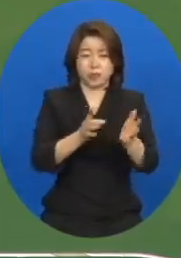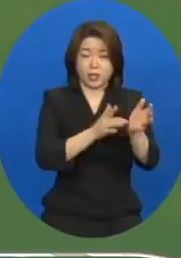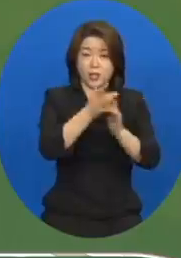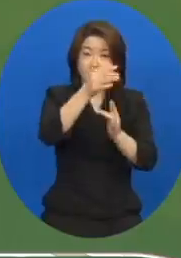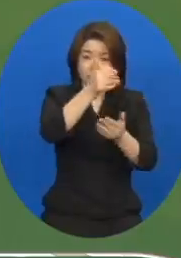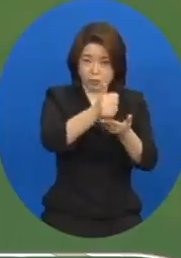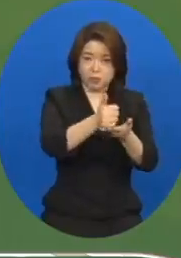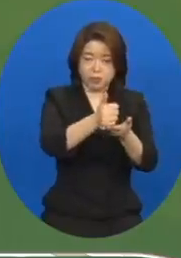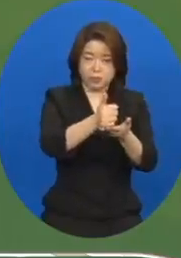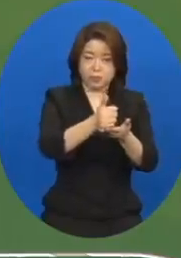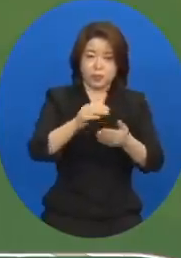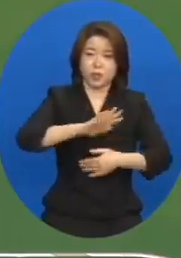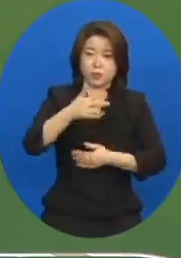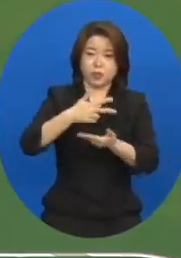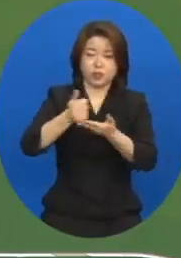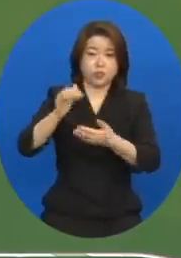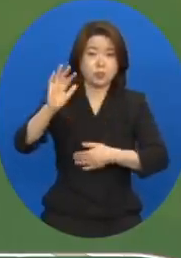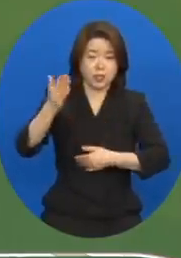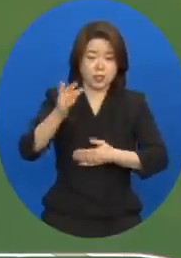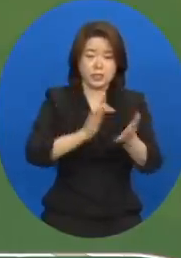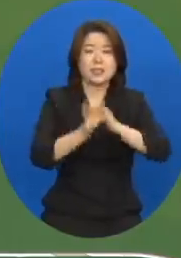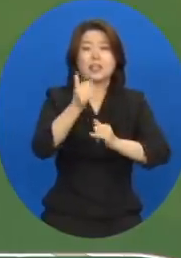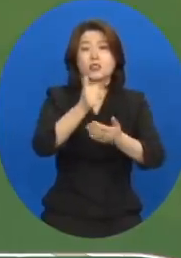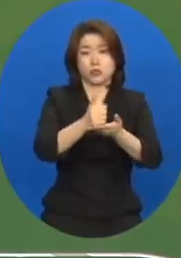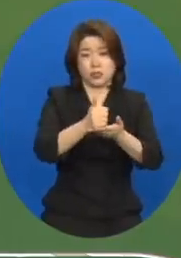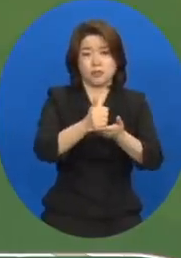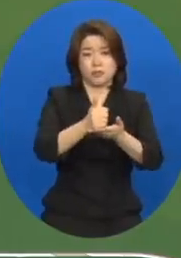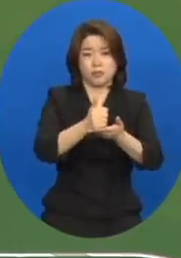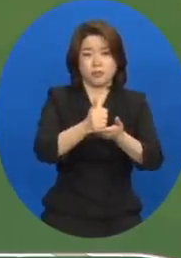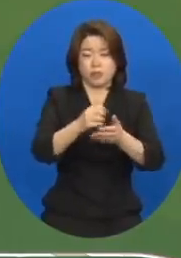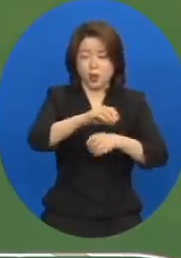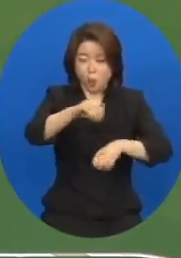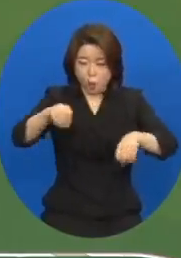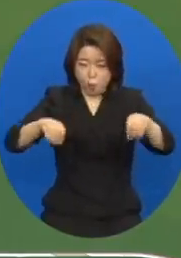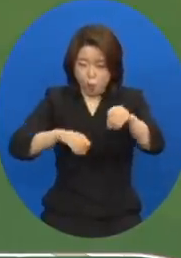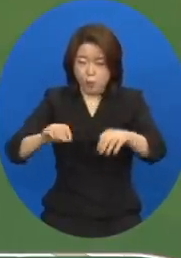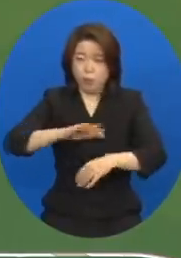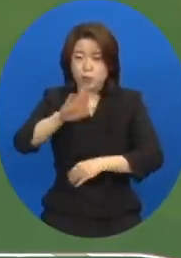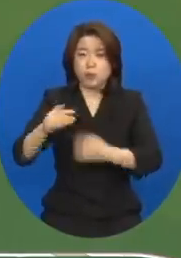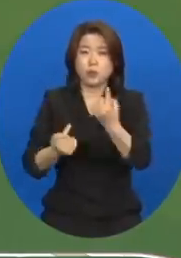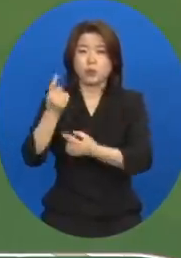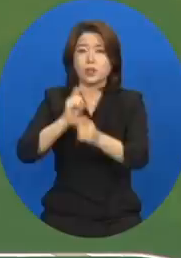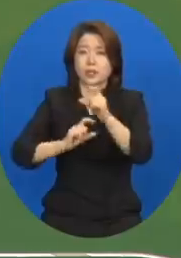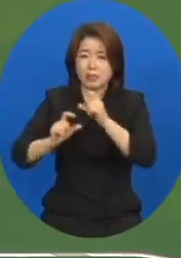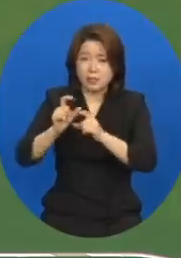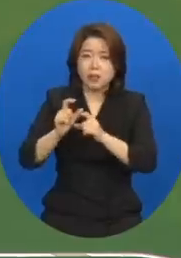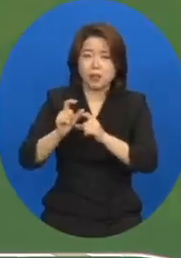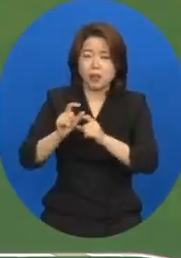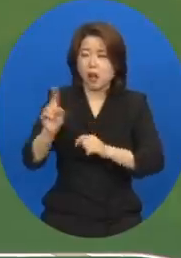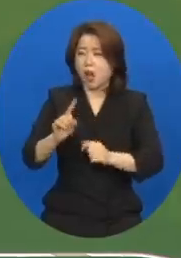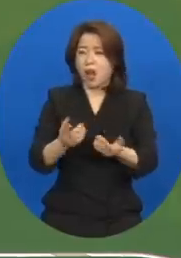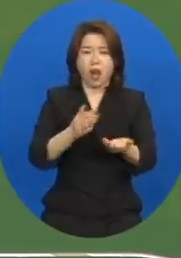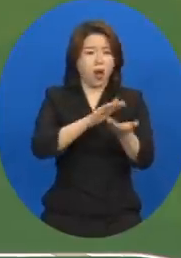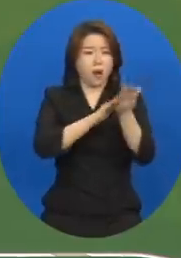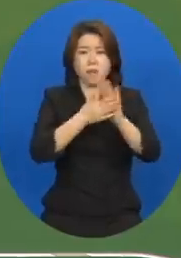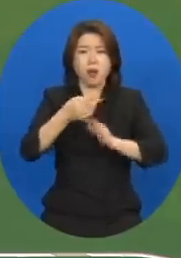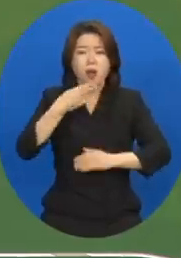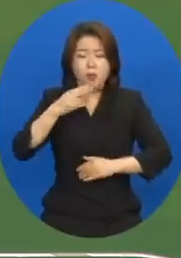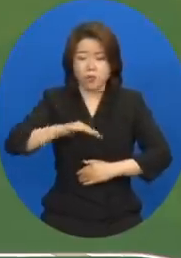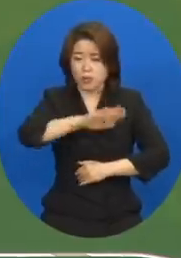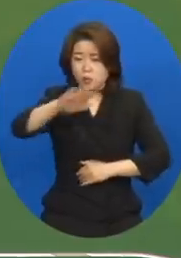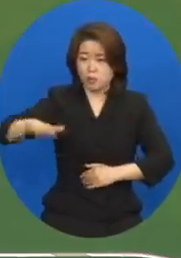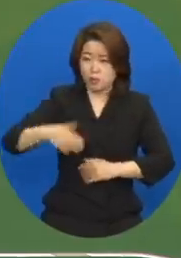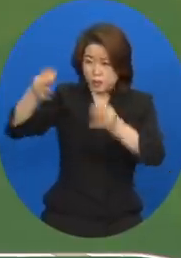예수님께서, 우리의 주님 되시는 예수님께서 오히려 우리보다도 더 아무런 변화가 없는